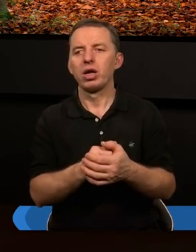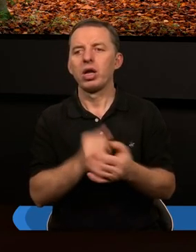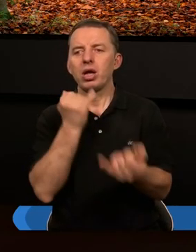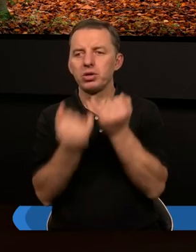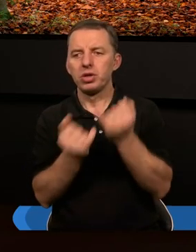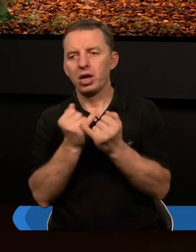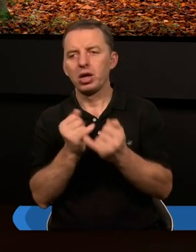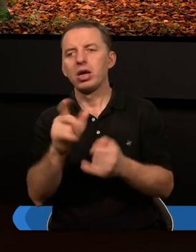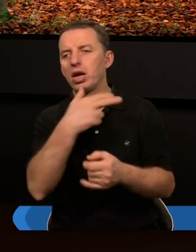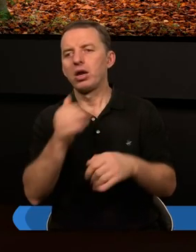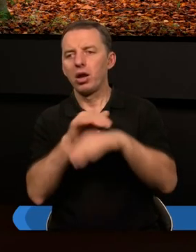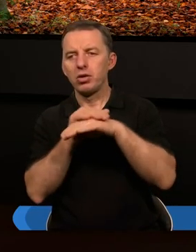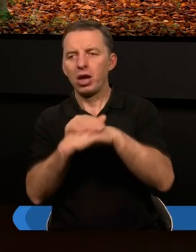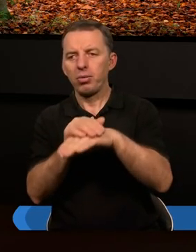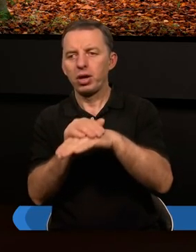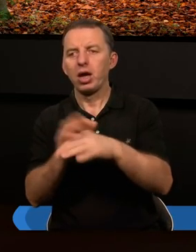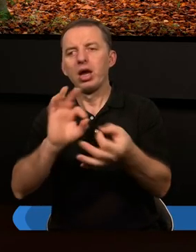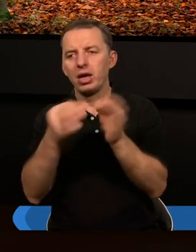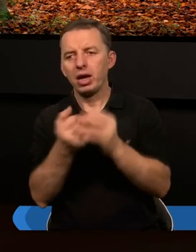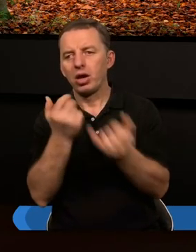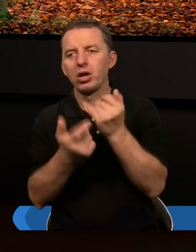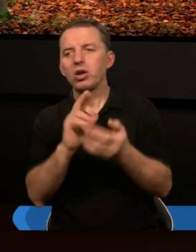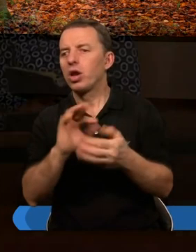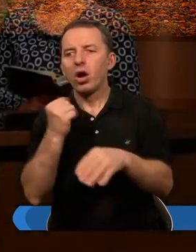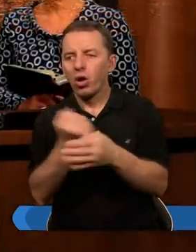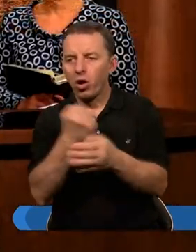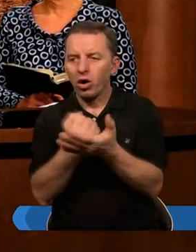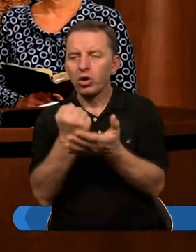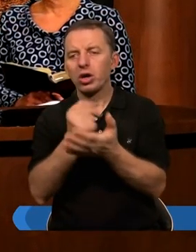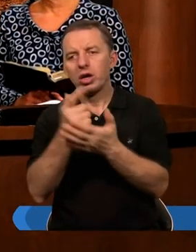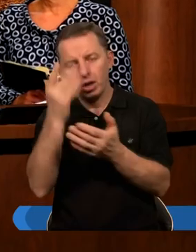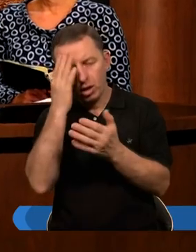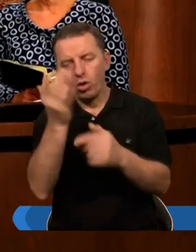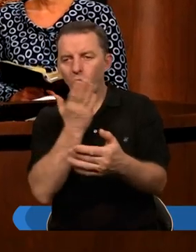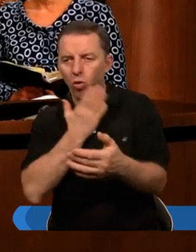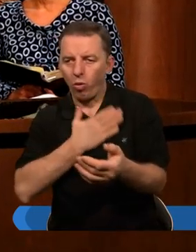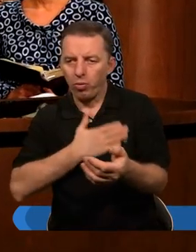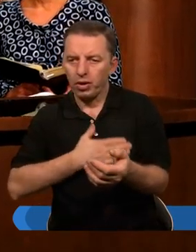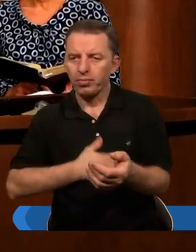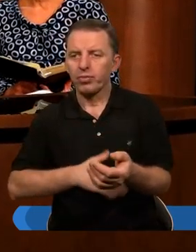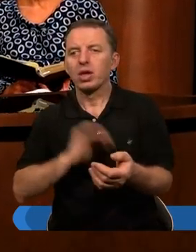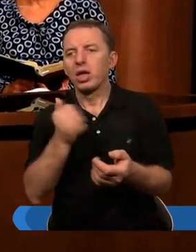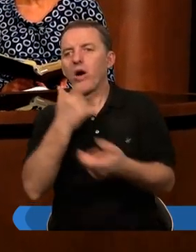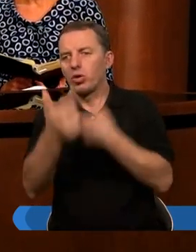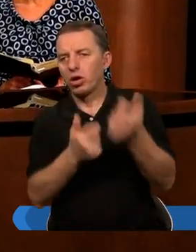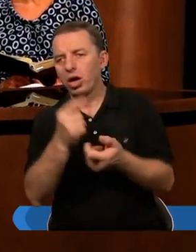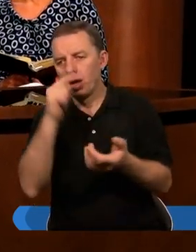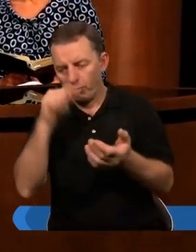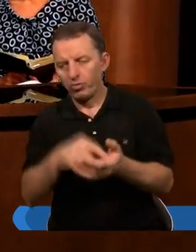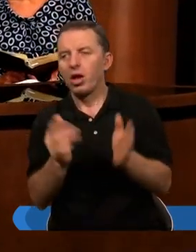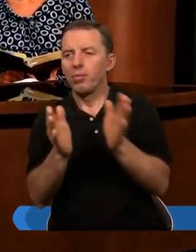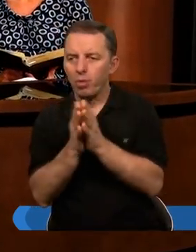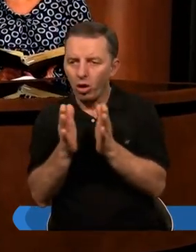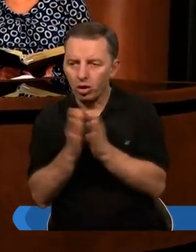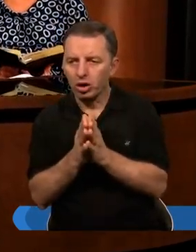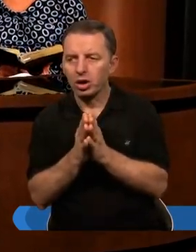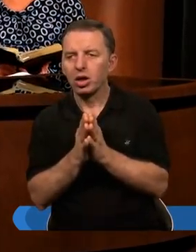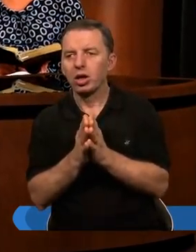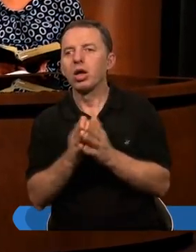nawet jeżeli to są nasi nieprzyjaciele, nawet jeżeli niekoniecznie ich uznajemy, czy ich lubimy, to jak mamy robić? Mamy się modlić,